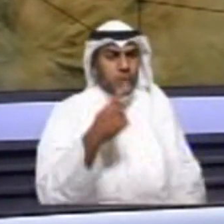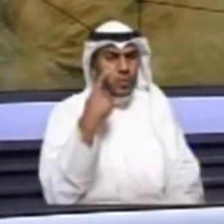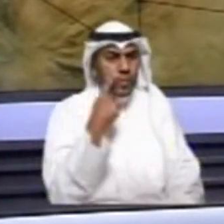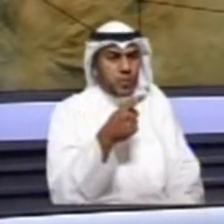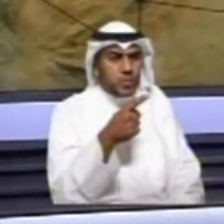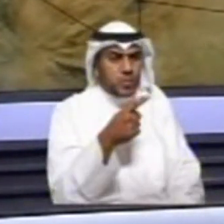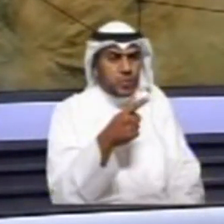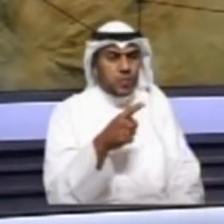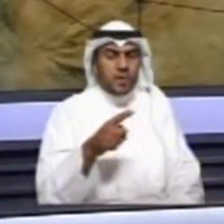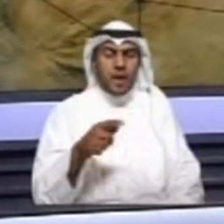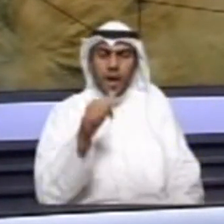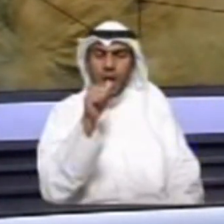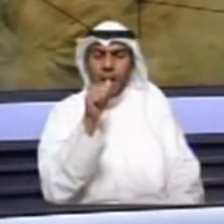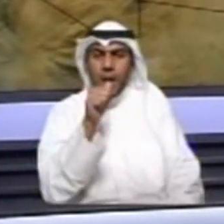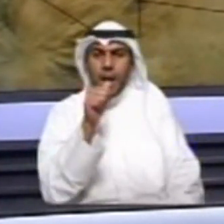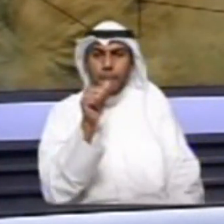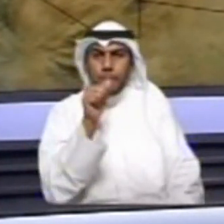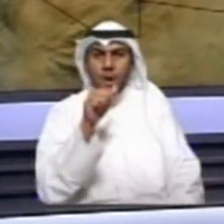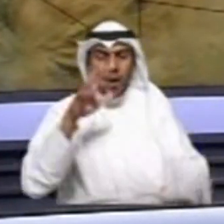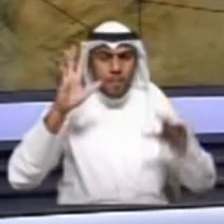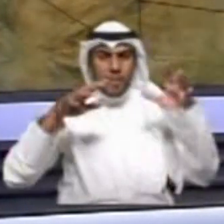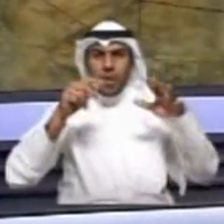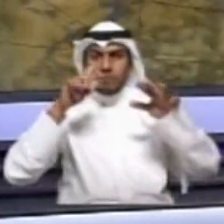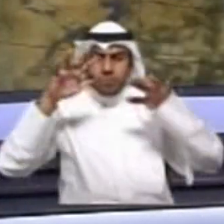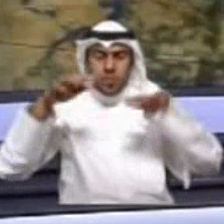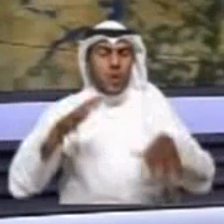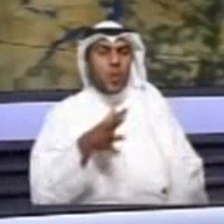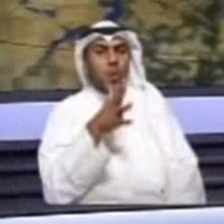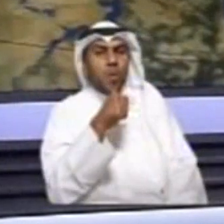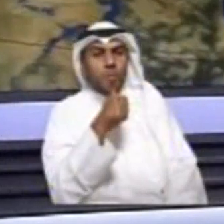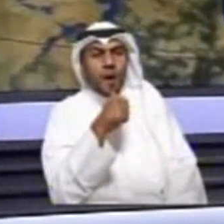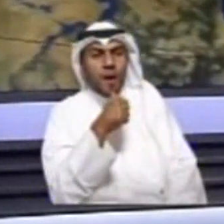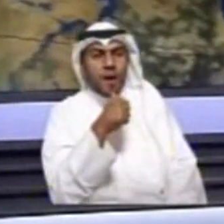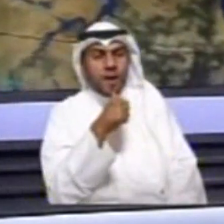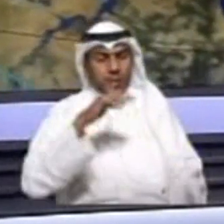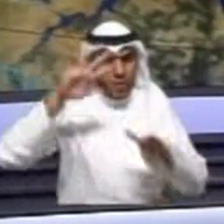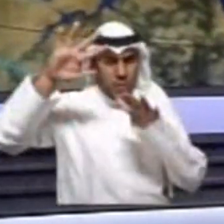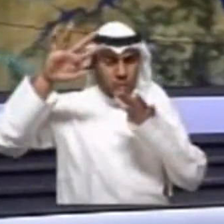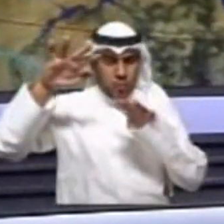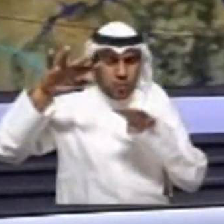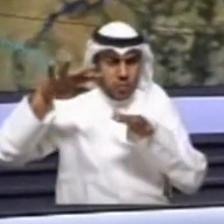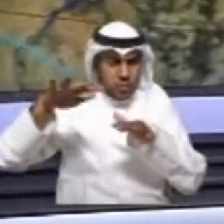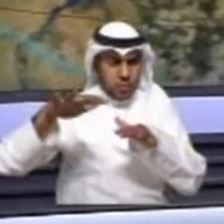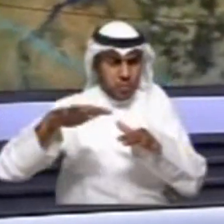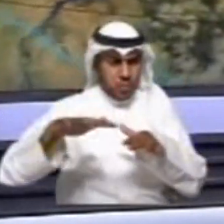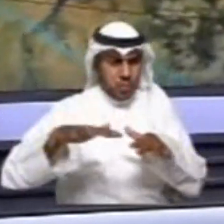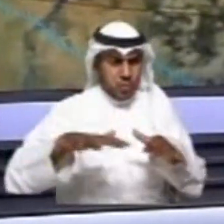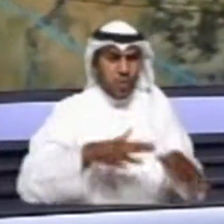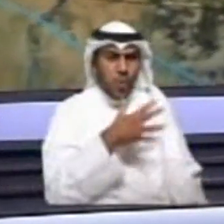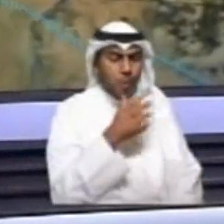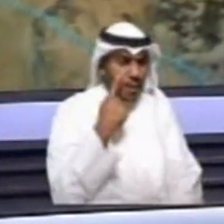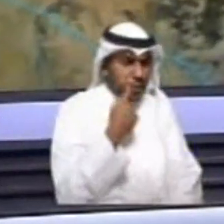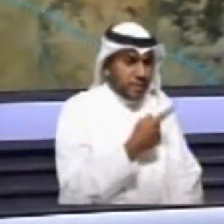على الأطراف الساحلية من البحر العرب على سلطنة عمان، ومتوقع كذلك أن تستمر الأمطار على